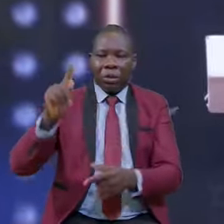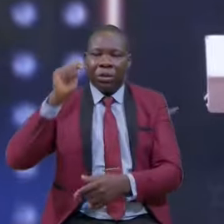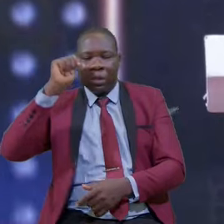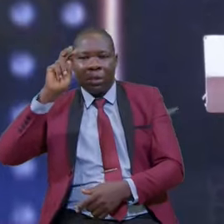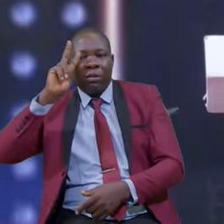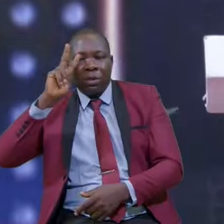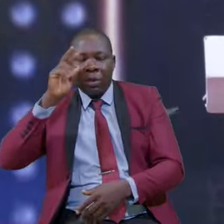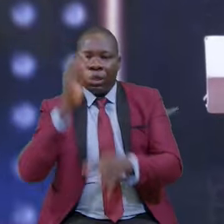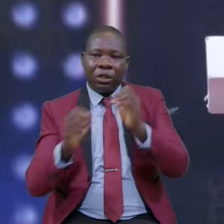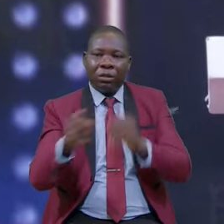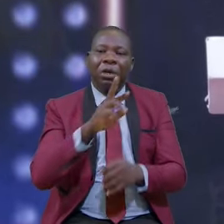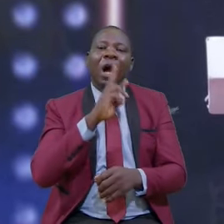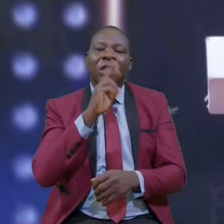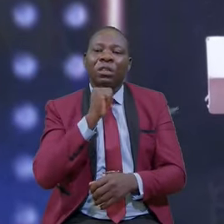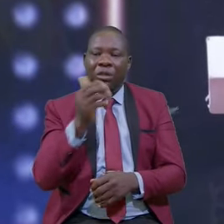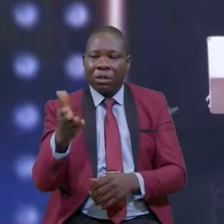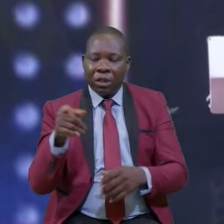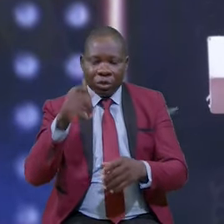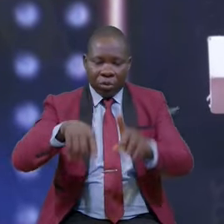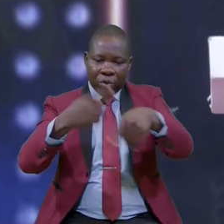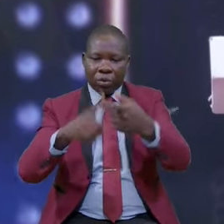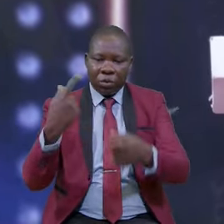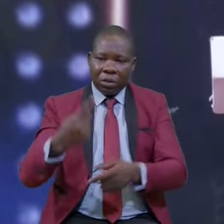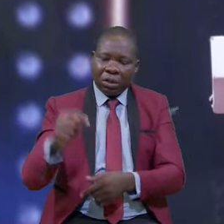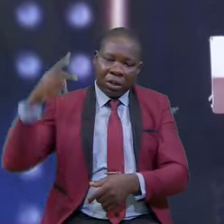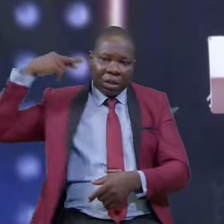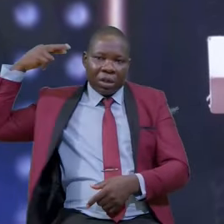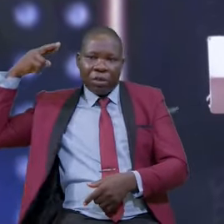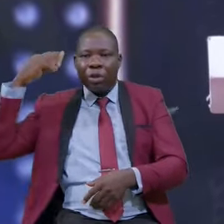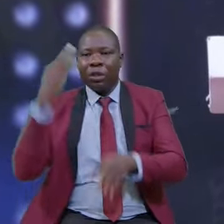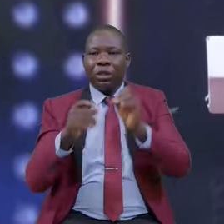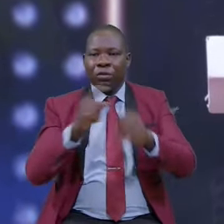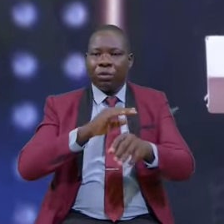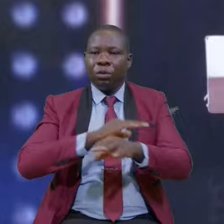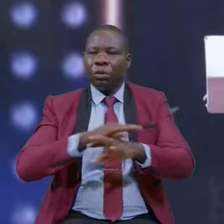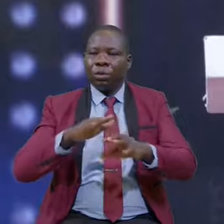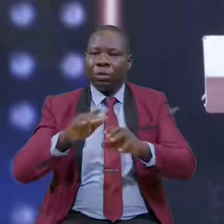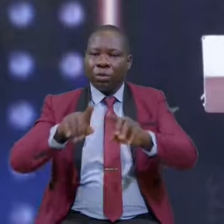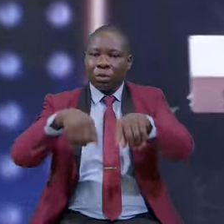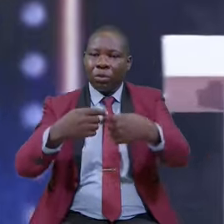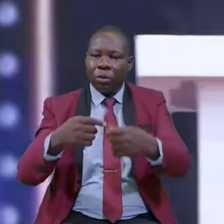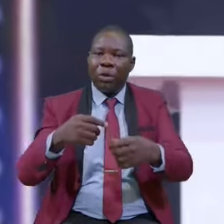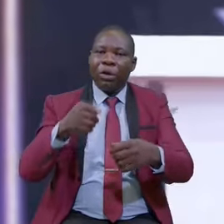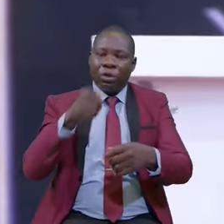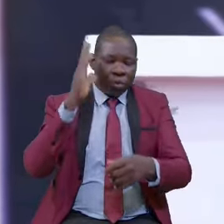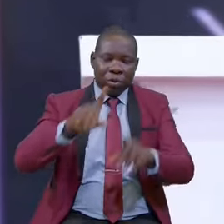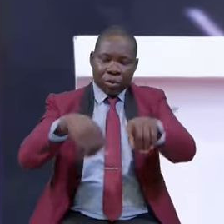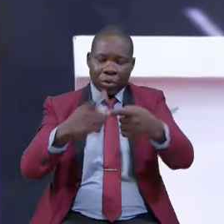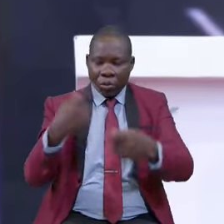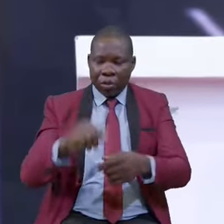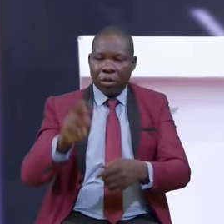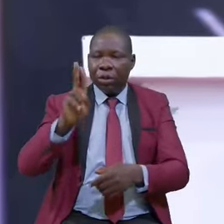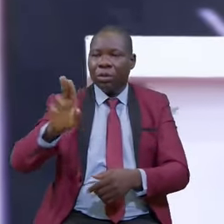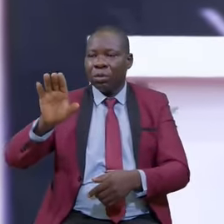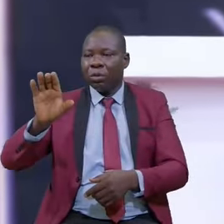apparaîtra à la télé. Si tu n'es pas là, tu seras à la radio. Si tu n'es pas encore allé, tu iras au Royaume-Uni. Si tu n'as